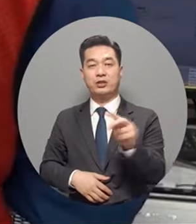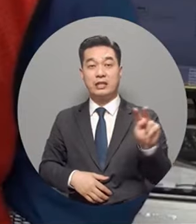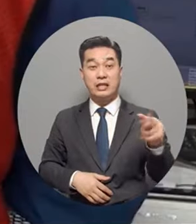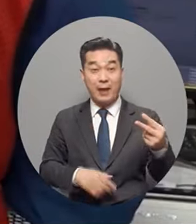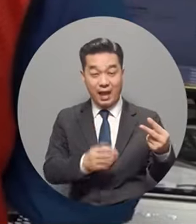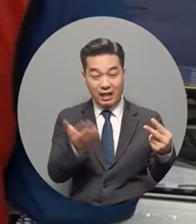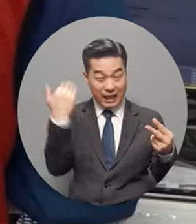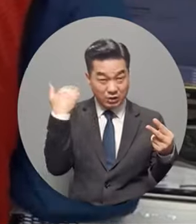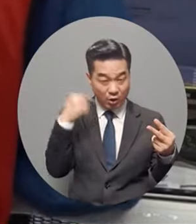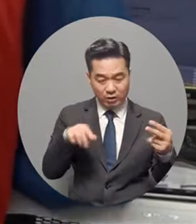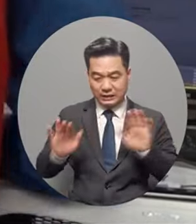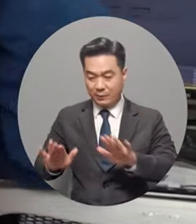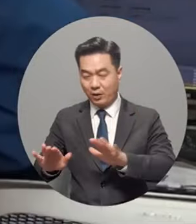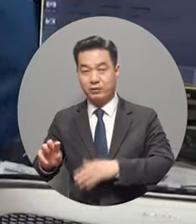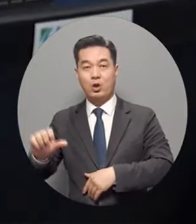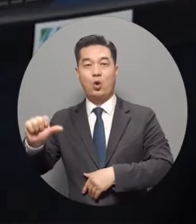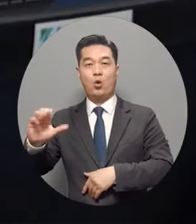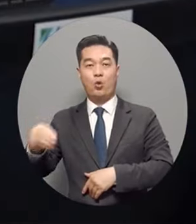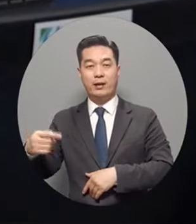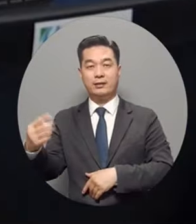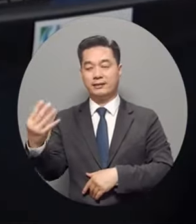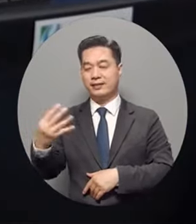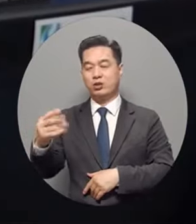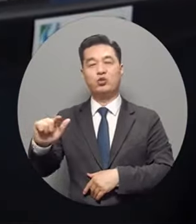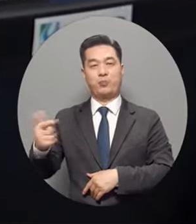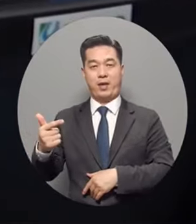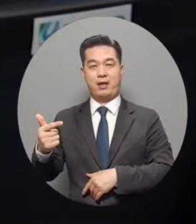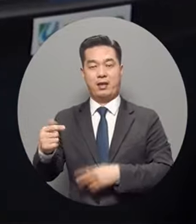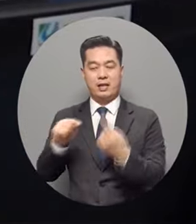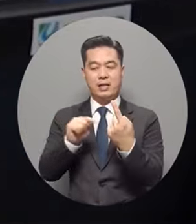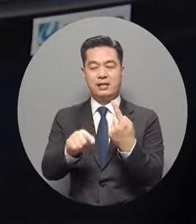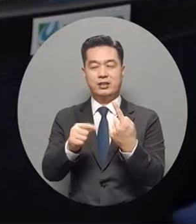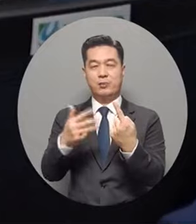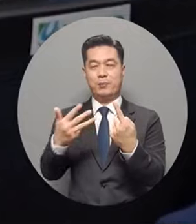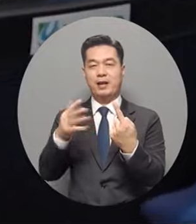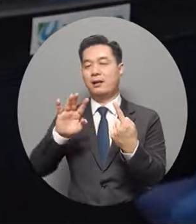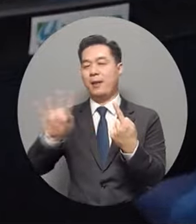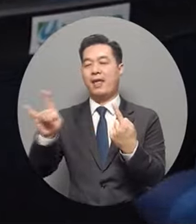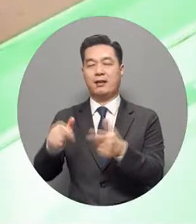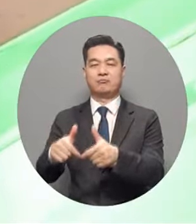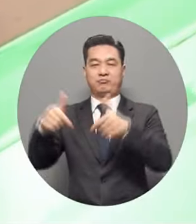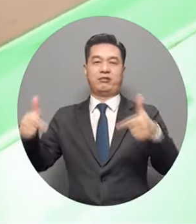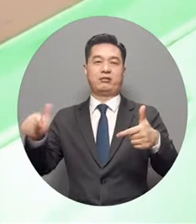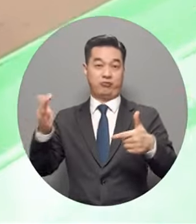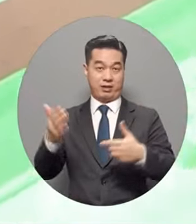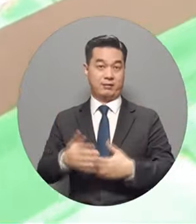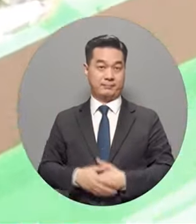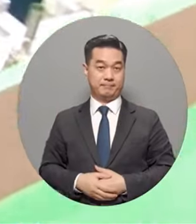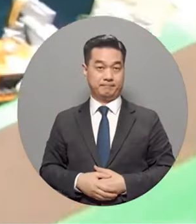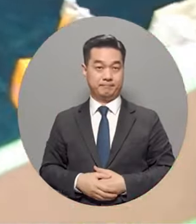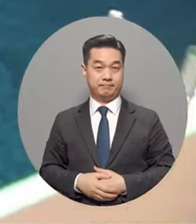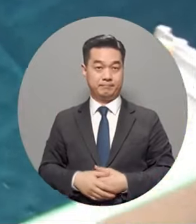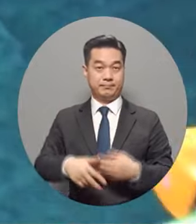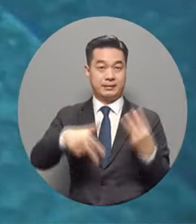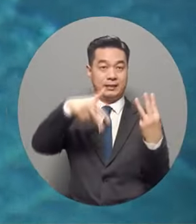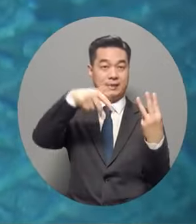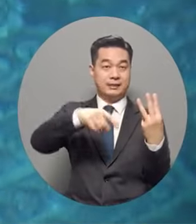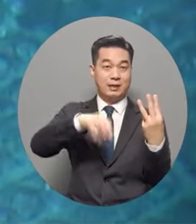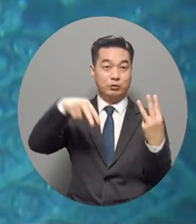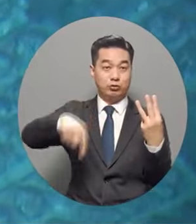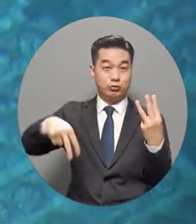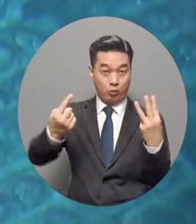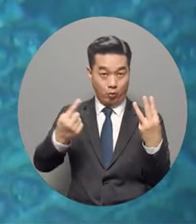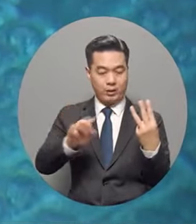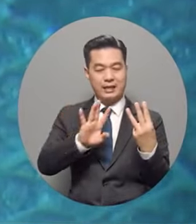1,200톤에서 5만 4,600톤으로 1.8배가량 증가할 예정입니다. 삼중 수소는 약